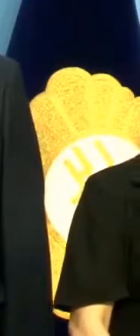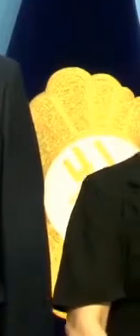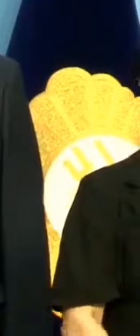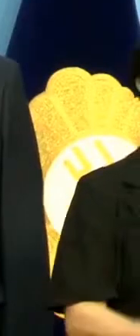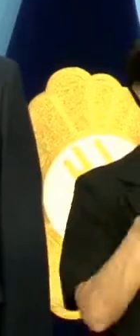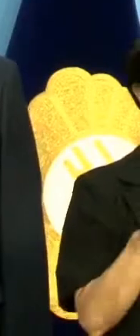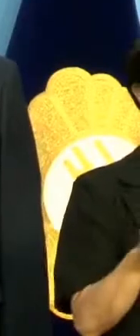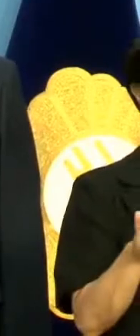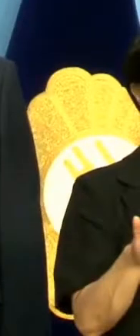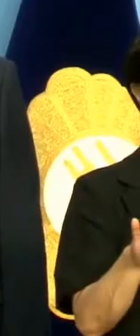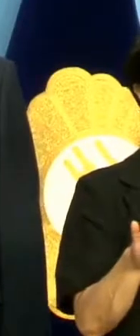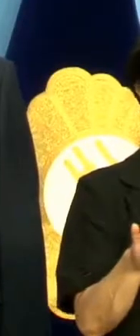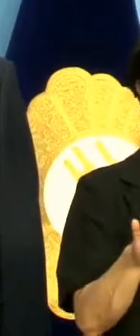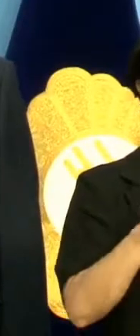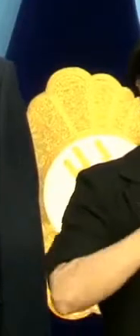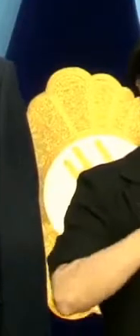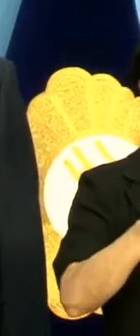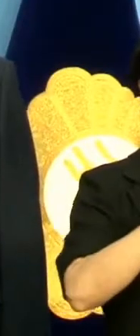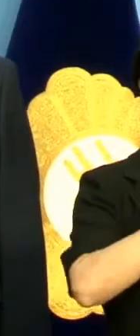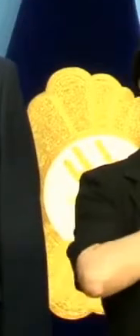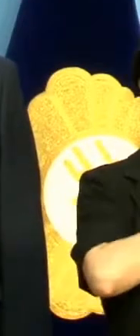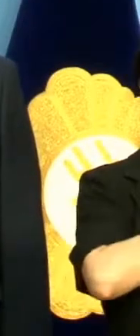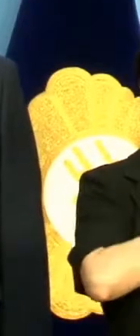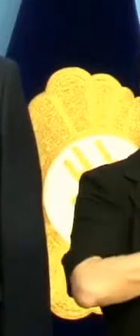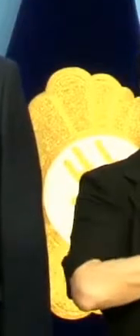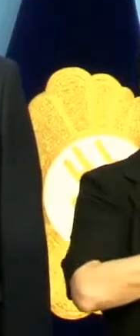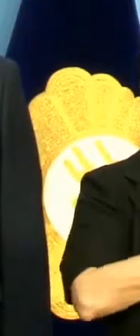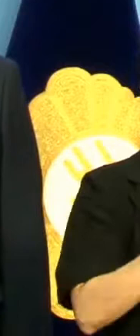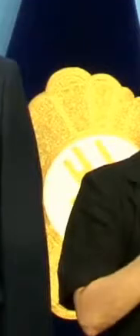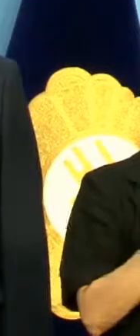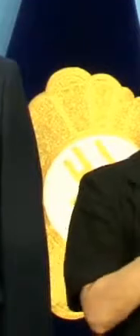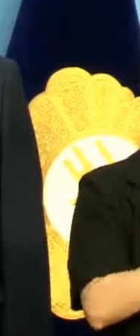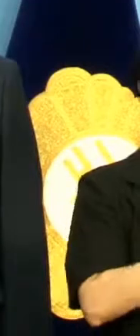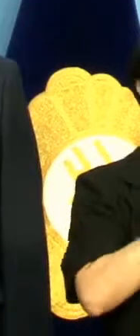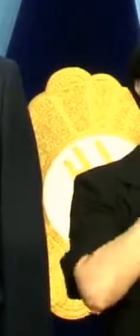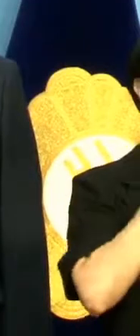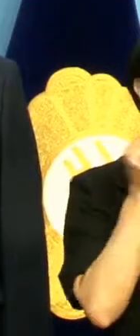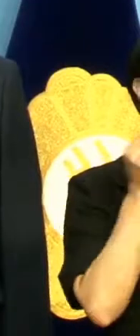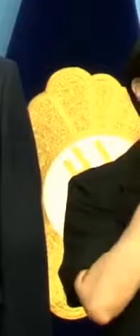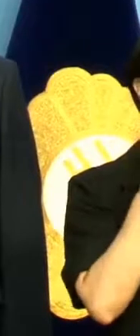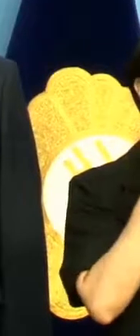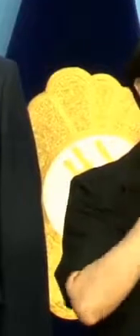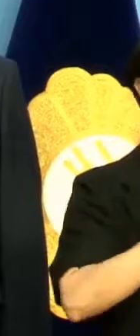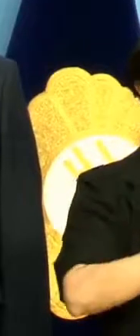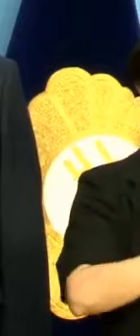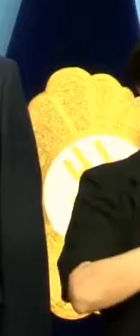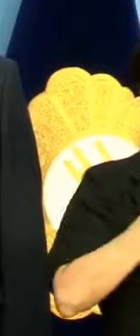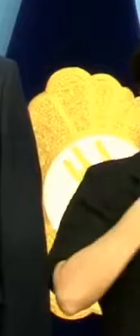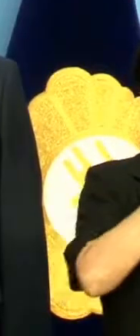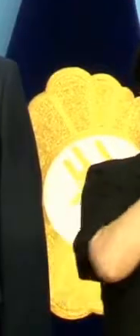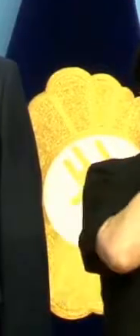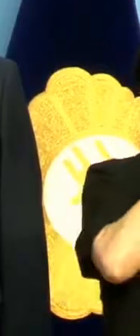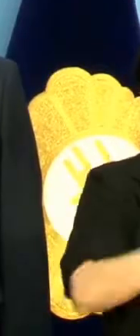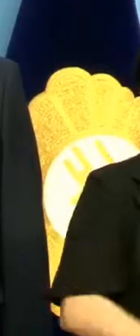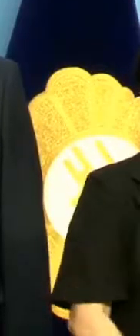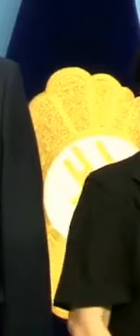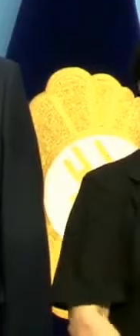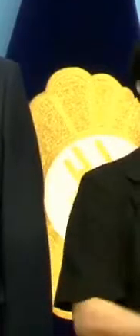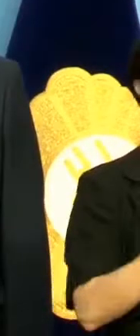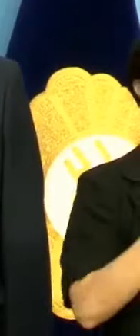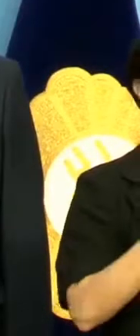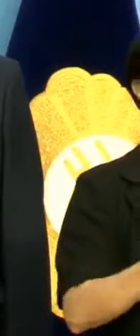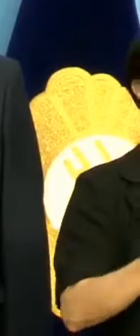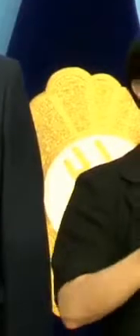이번에는 정권 차원의 b5 를 걷어내고 철저히 좀 규명해 질수 있을 것을 요청합니다 오늘